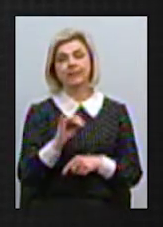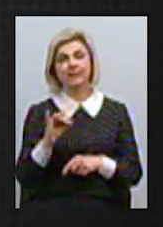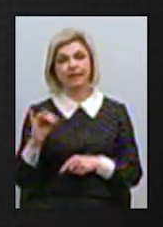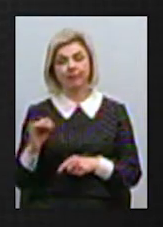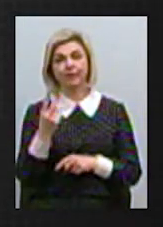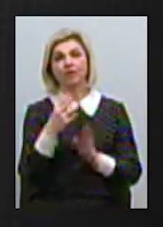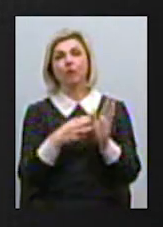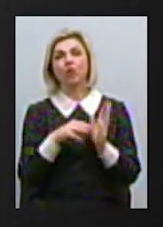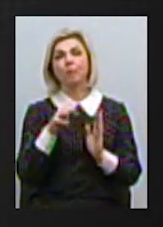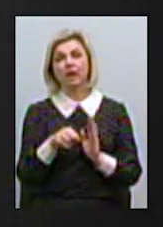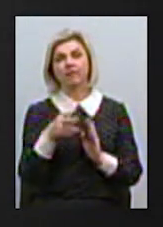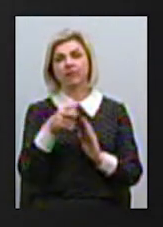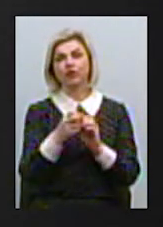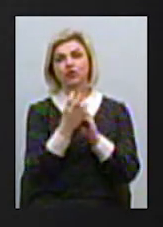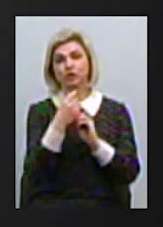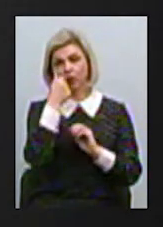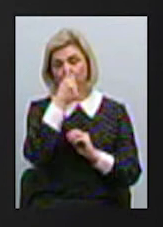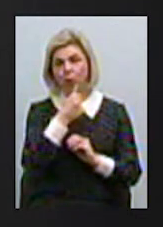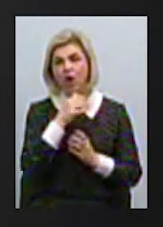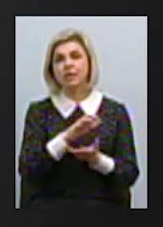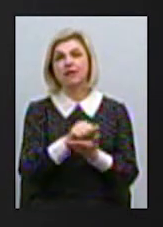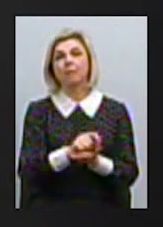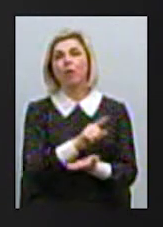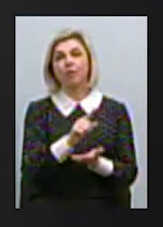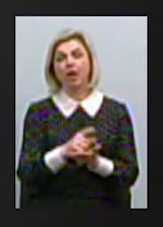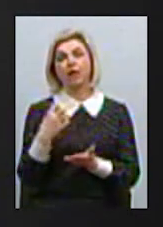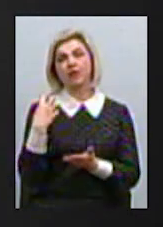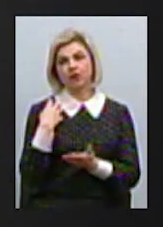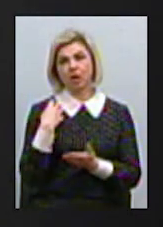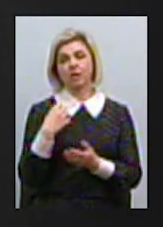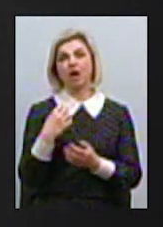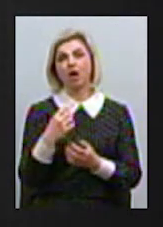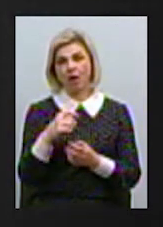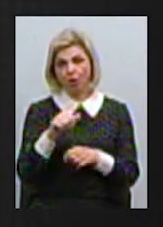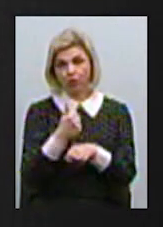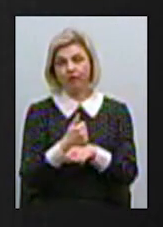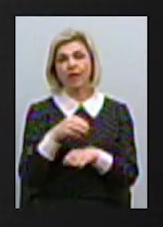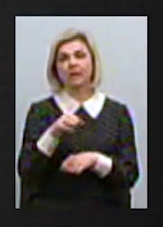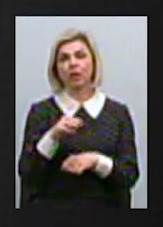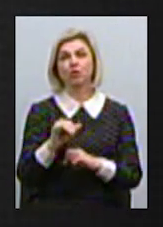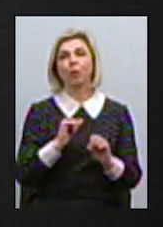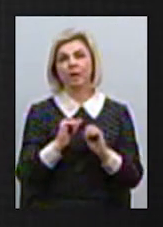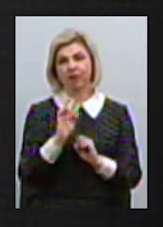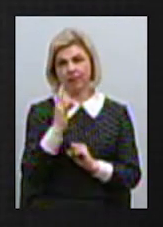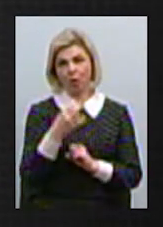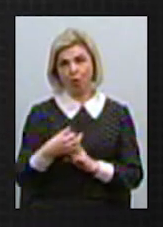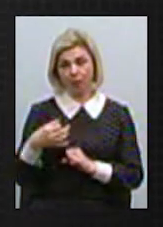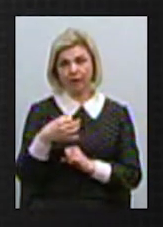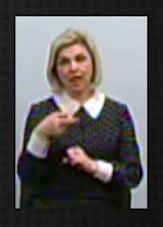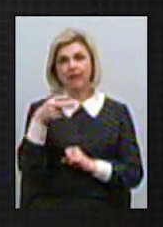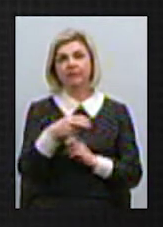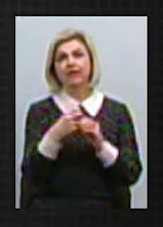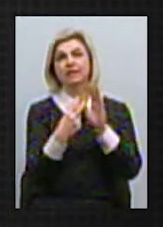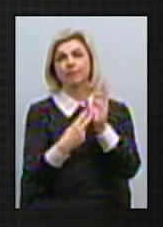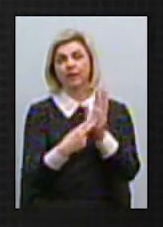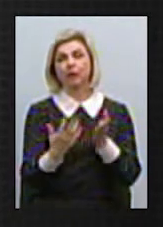28 березня 2014 року обіймає посаду начальника Головного територіального управління юстиції в Миколаївській області. У